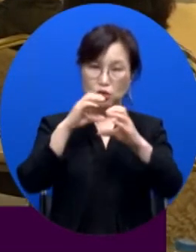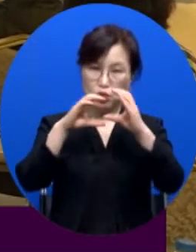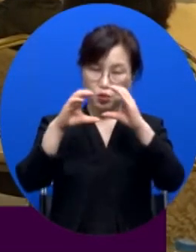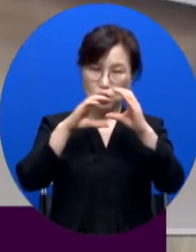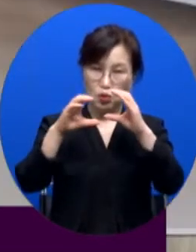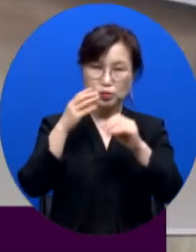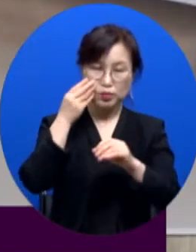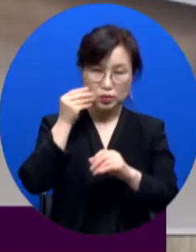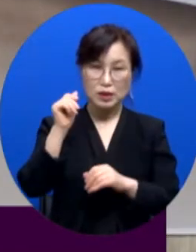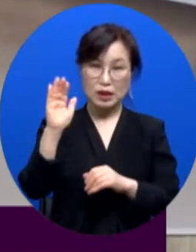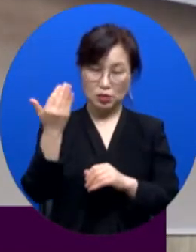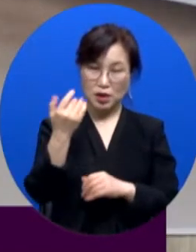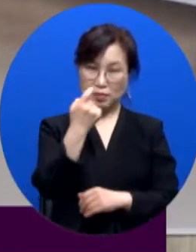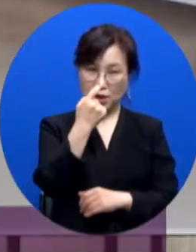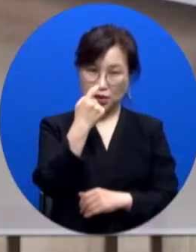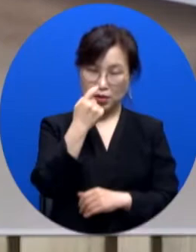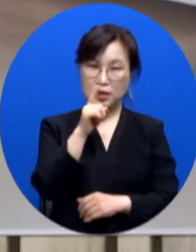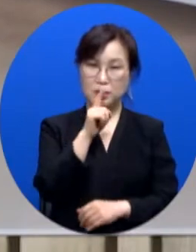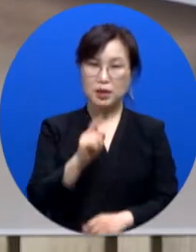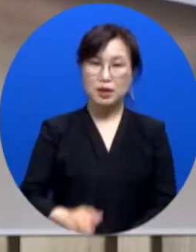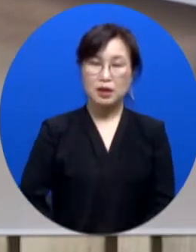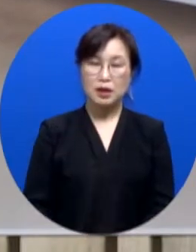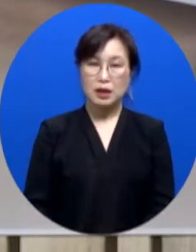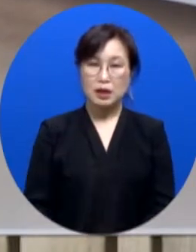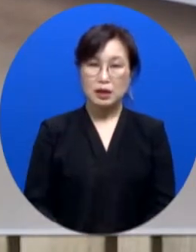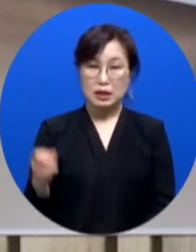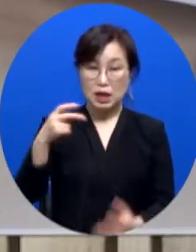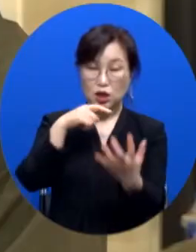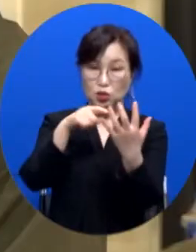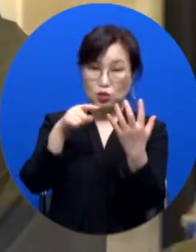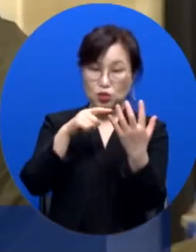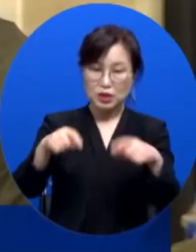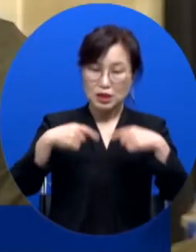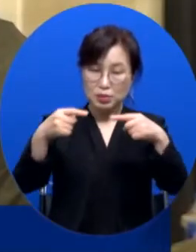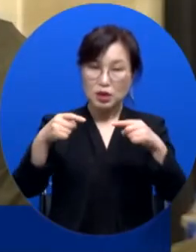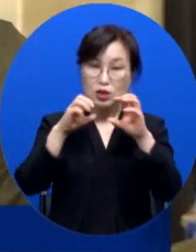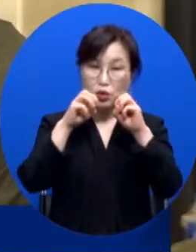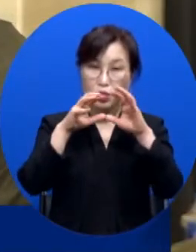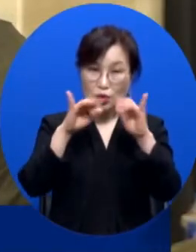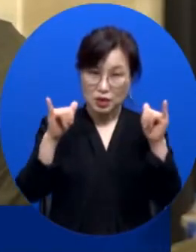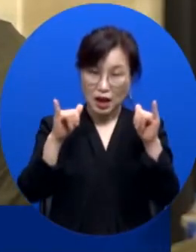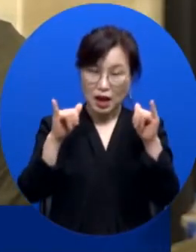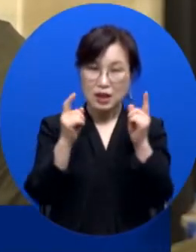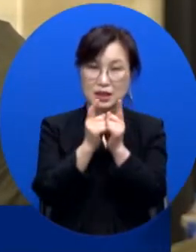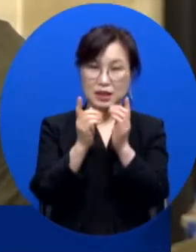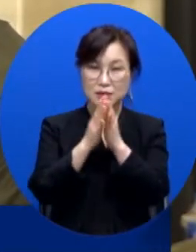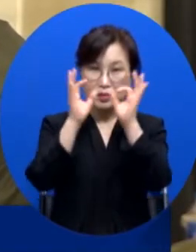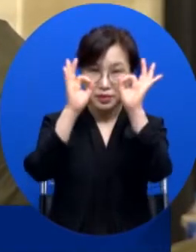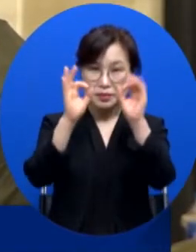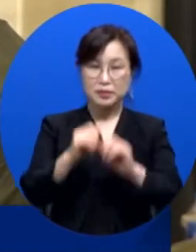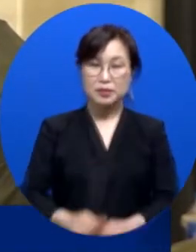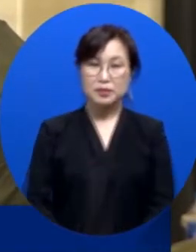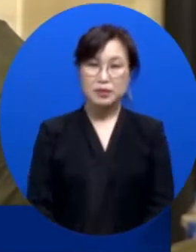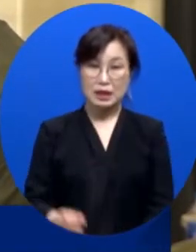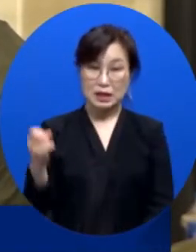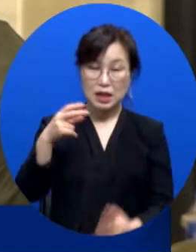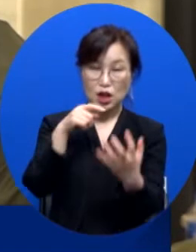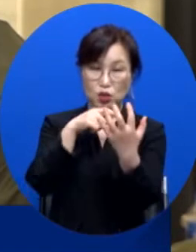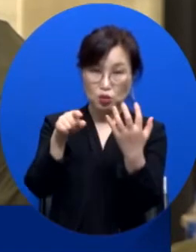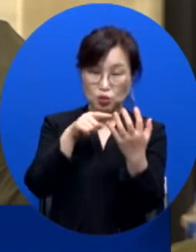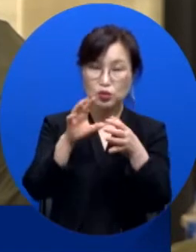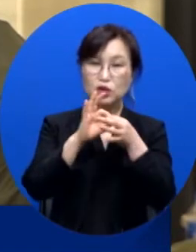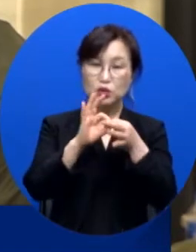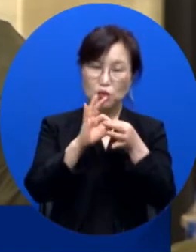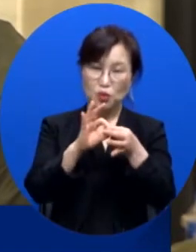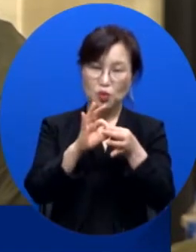이번 재교육에 참석한 선교사들의 소감 들어보시죠. 이렇게 재교육이 있어서 다행이고요. 또